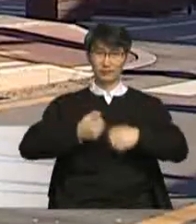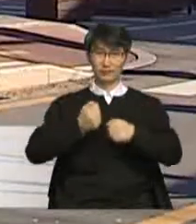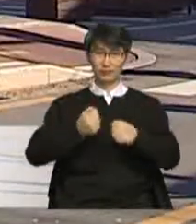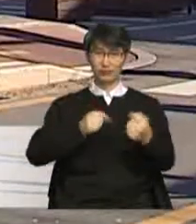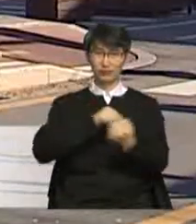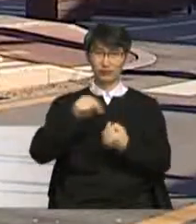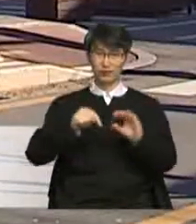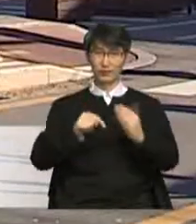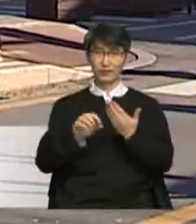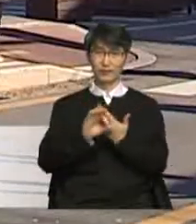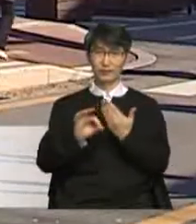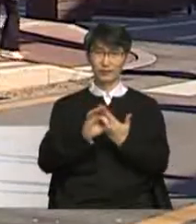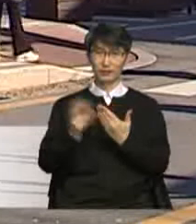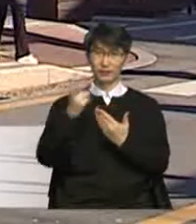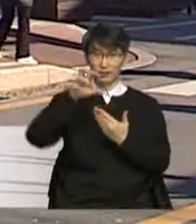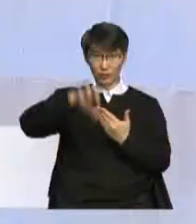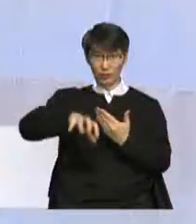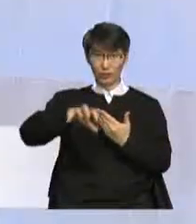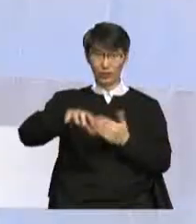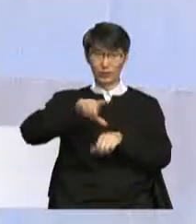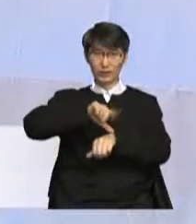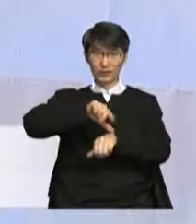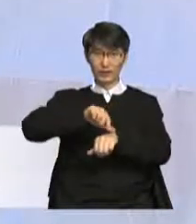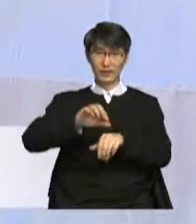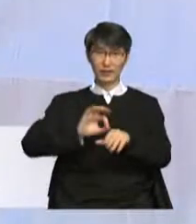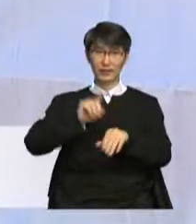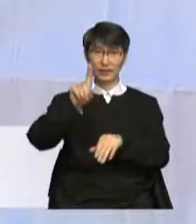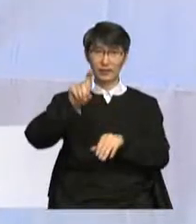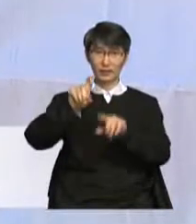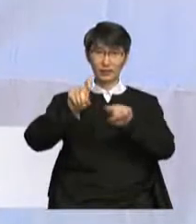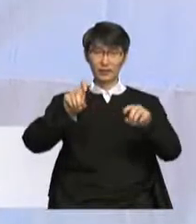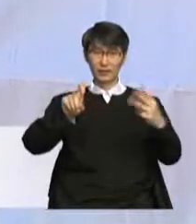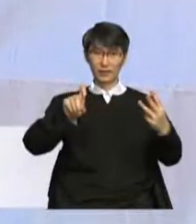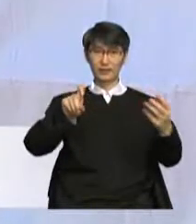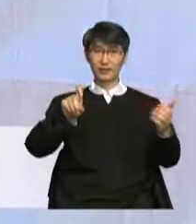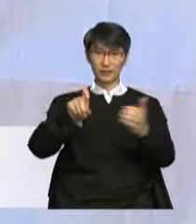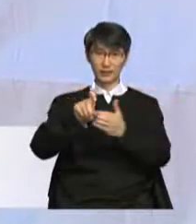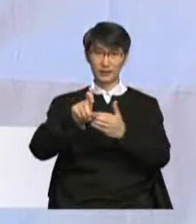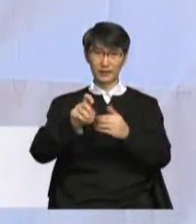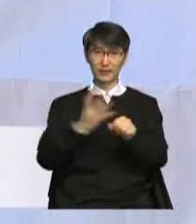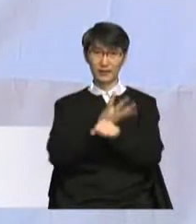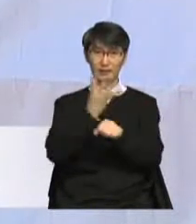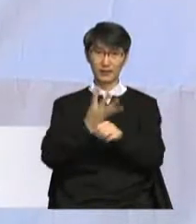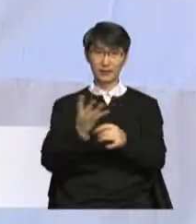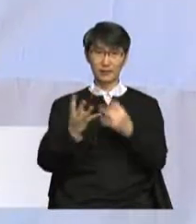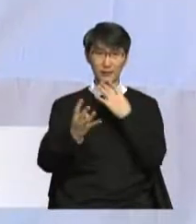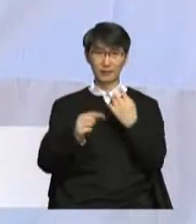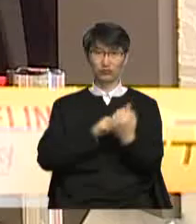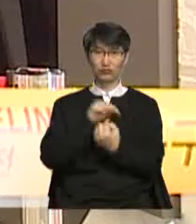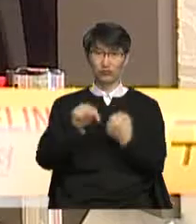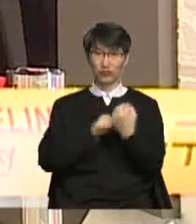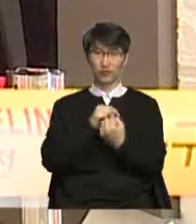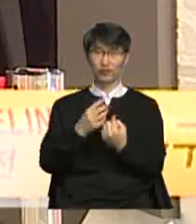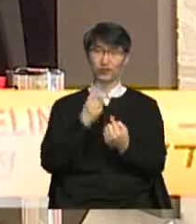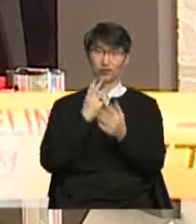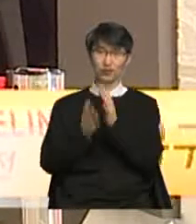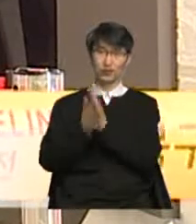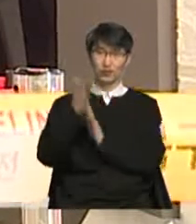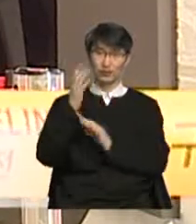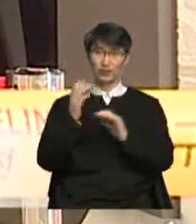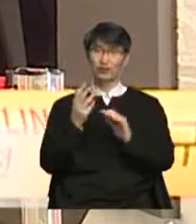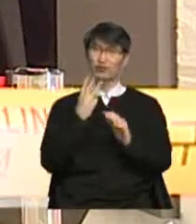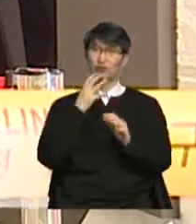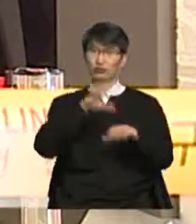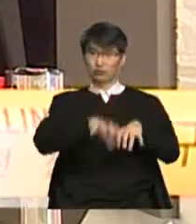이 기간 서울시 임시선별진료소 운영 시간은 오전 11시부터 오후 3시까지로 4시간만 운영됩니다. 서울시는